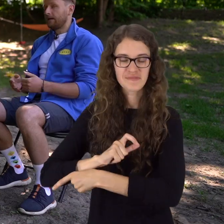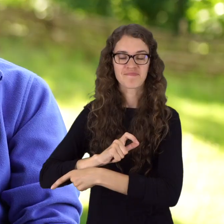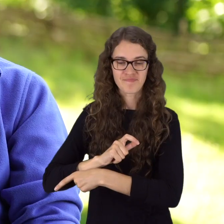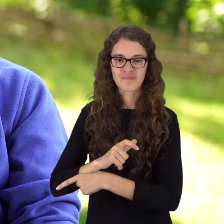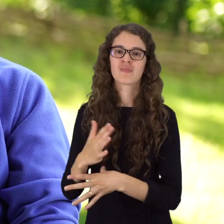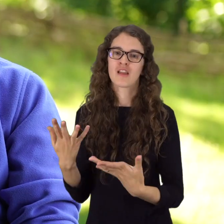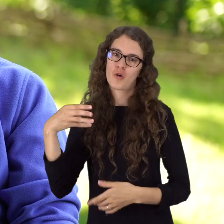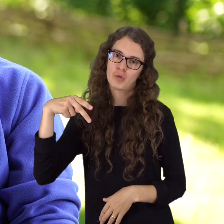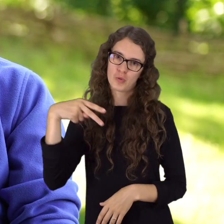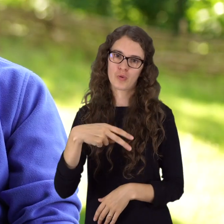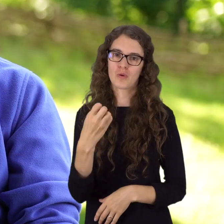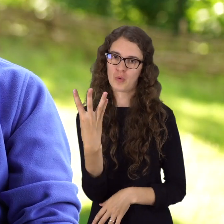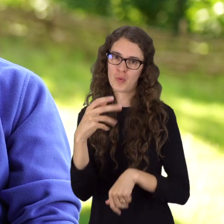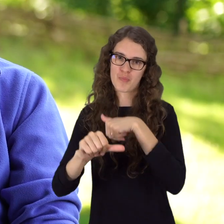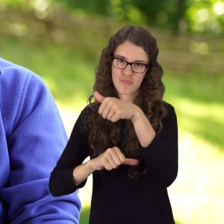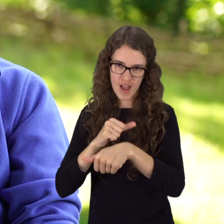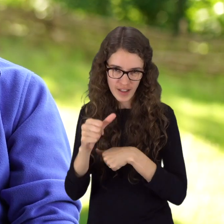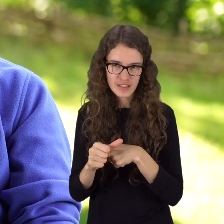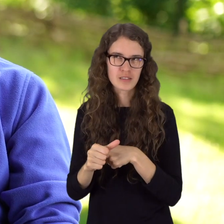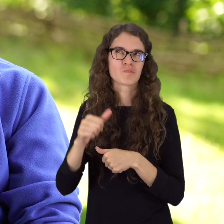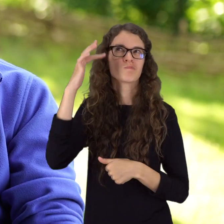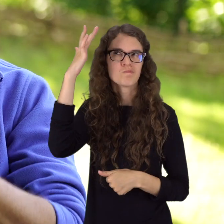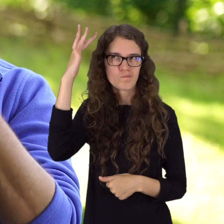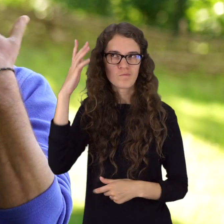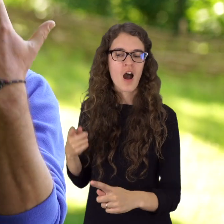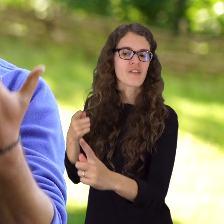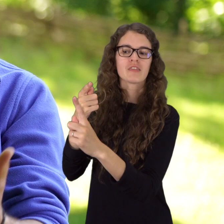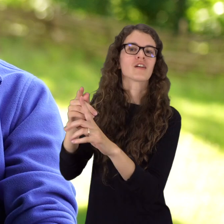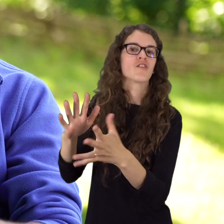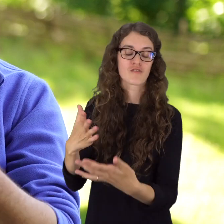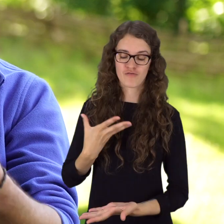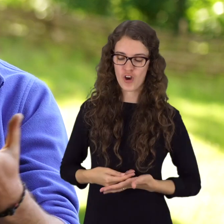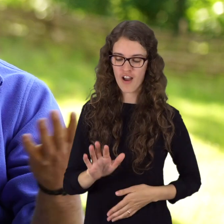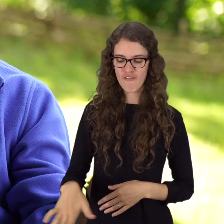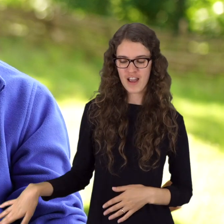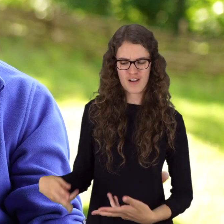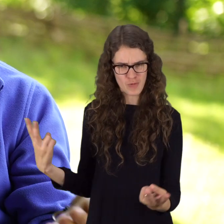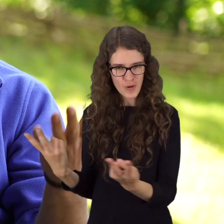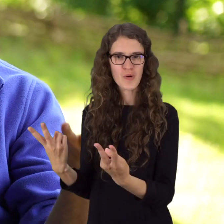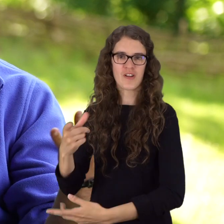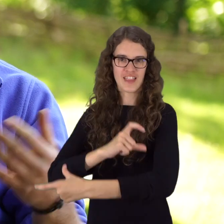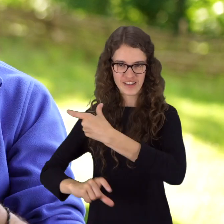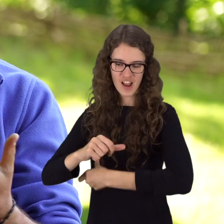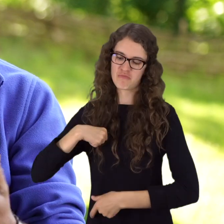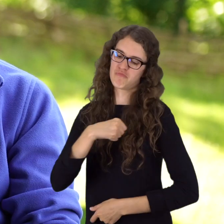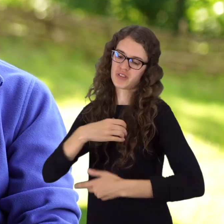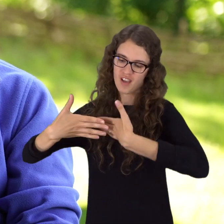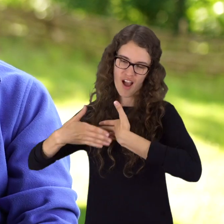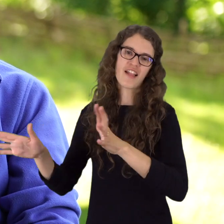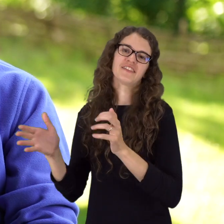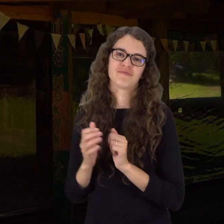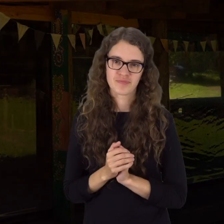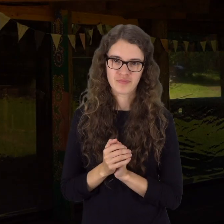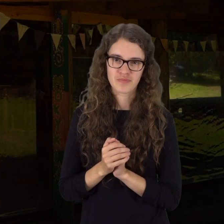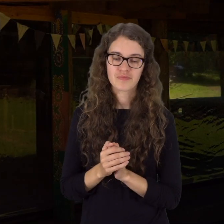darželiai. Ir 14 metais vedinas tikslų, kad jo vaikam reikia darželio vat tokio, jį paėmė ir